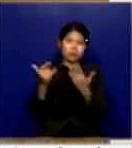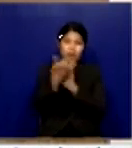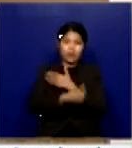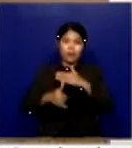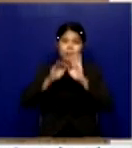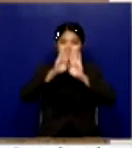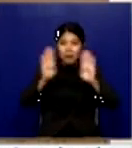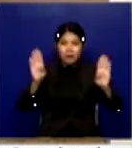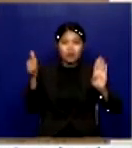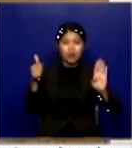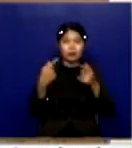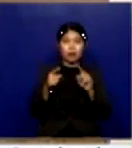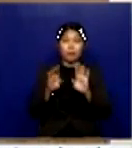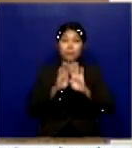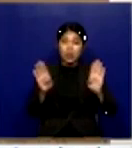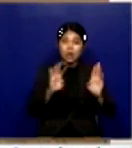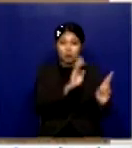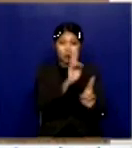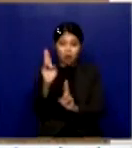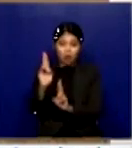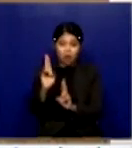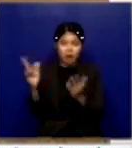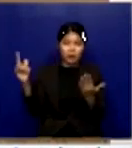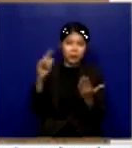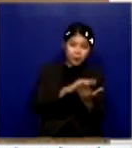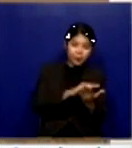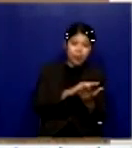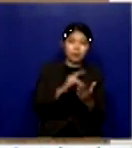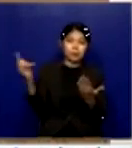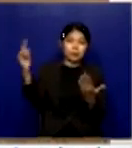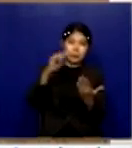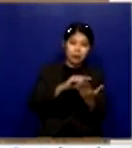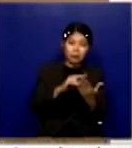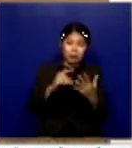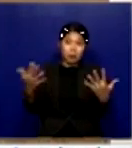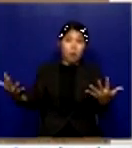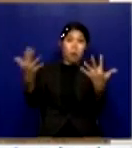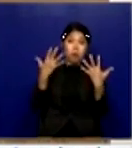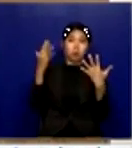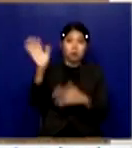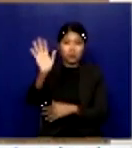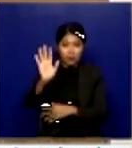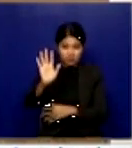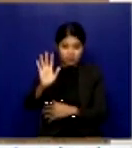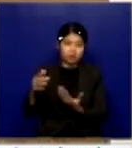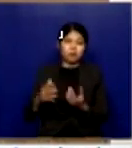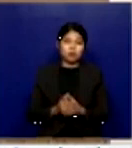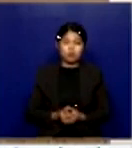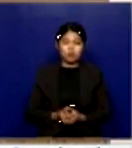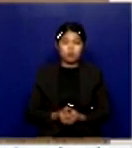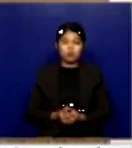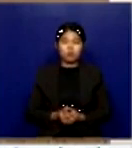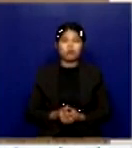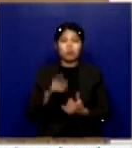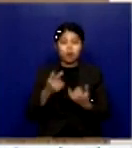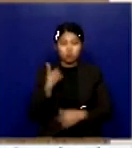ได้แล้วครับแต่ต้องเปิดอย่างระมัดระวังค่อยแย้มค่อยเปิดไม่ได้ผี 3ก็เพราะ